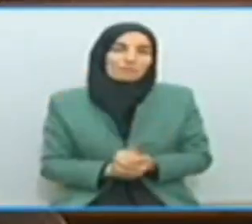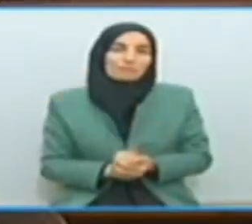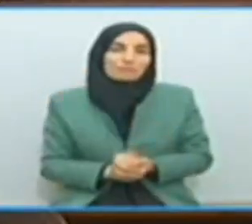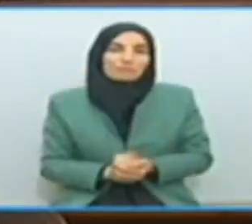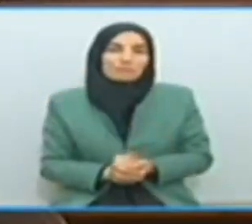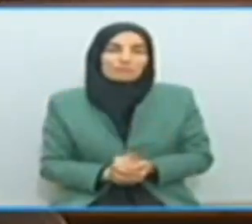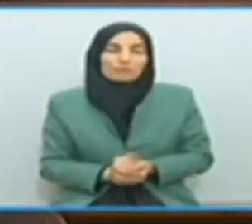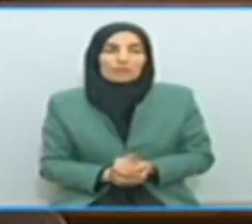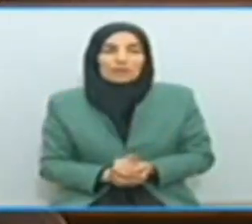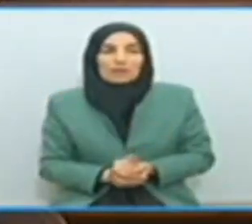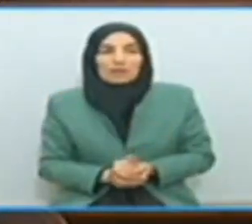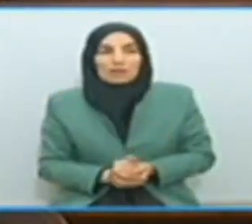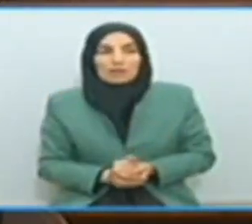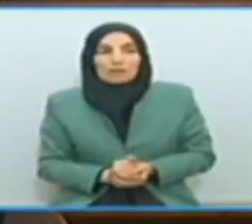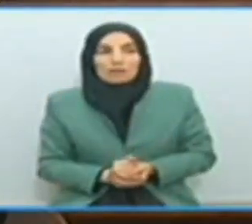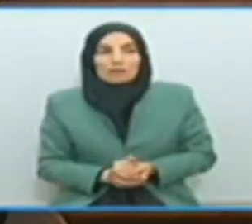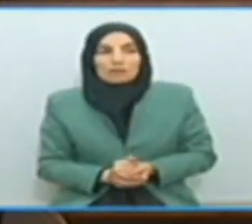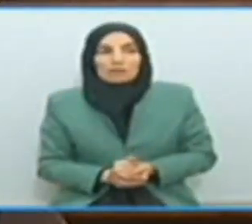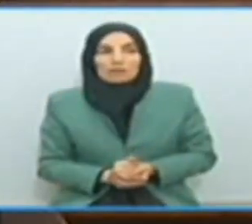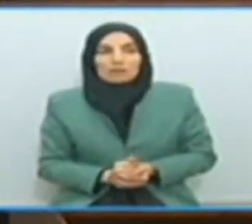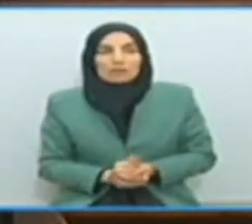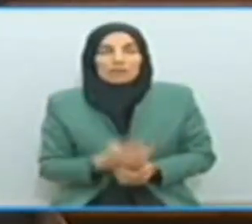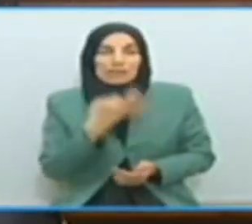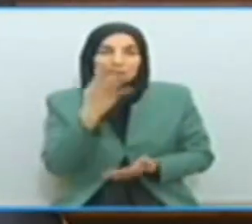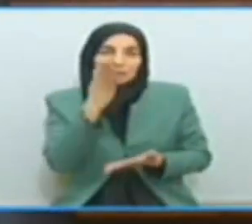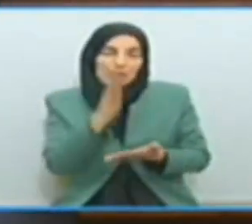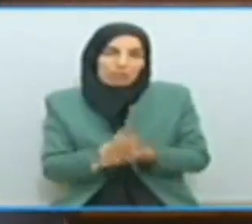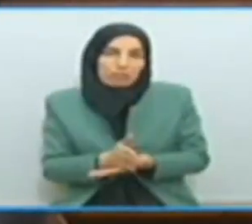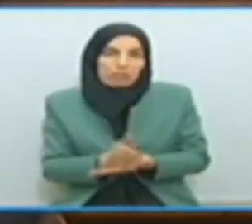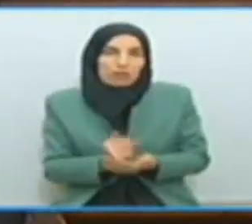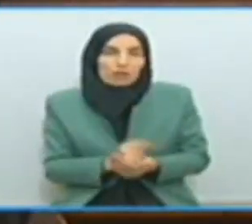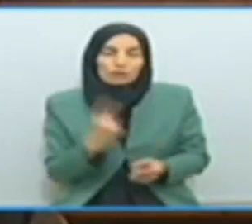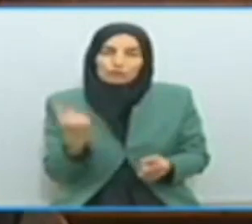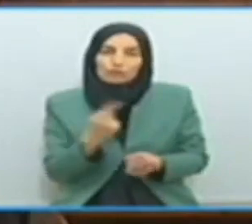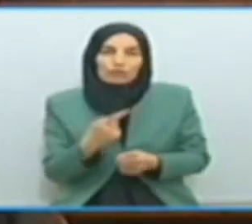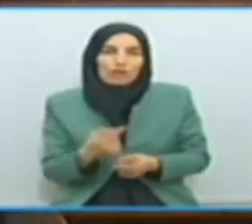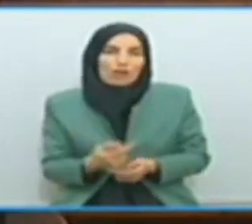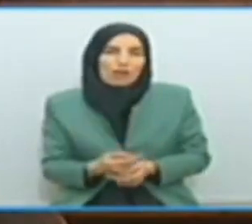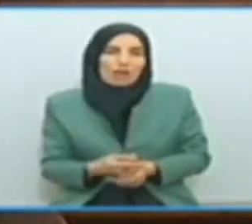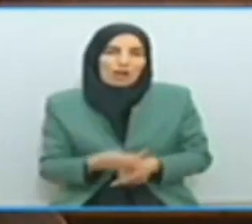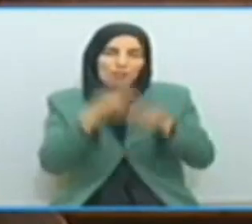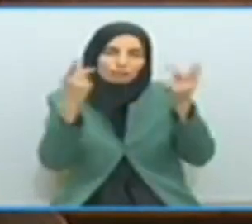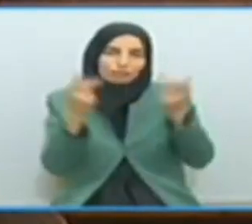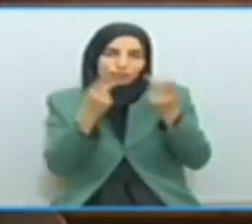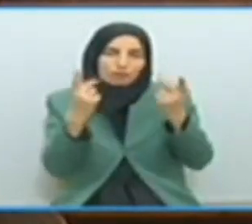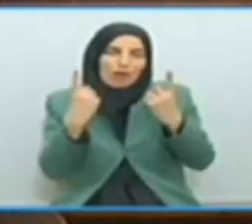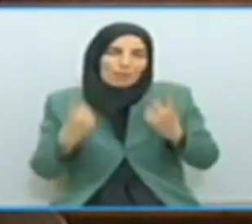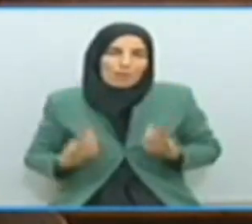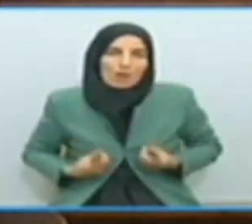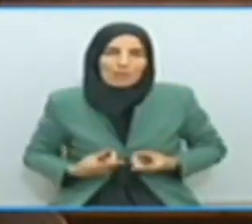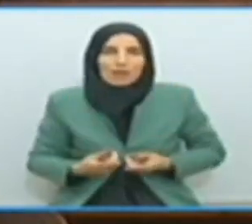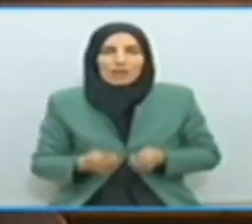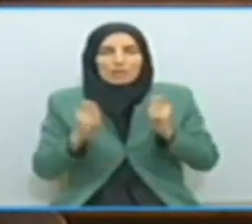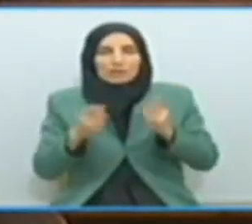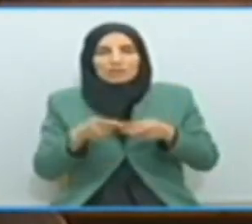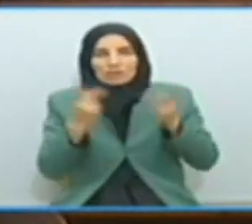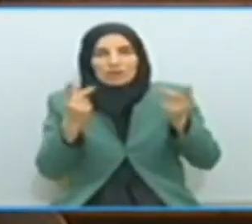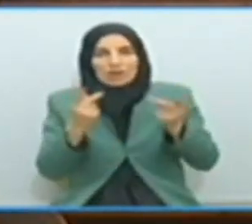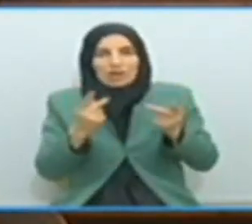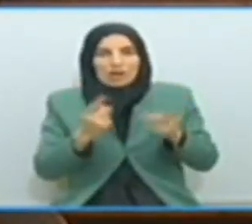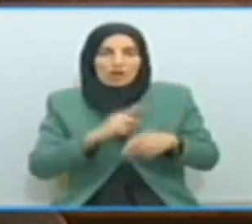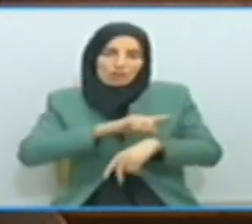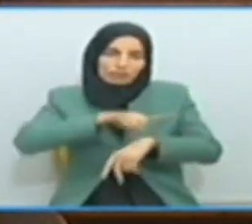كذلك يعني الوزير يعني صراحة يعني في كل مرة وسائل الإعلام تتكلم النواب يتكلموا السياسيين يتكلموا يعني الحجم الساعي